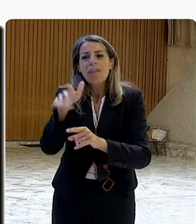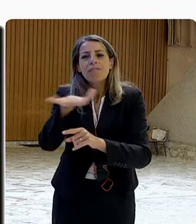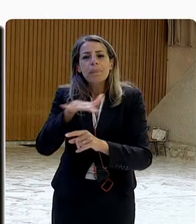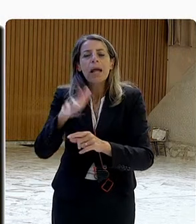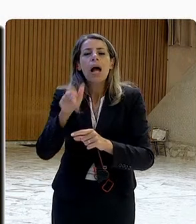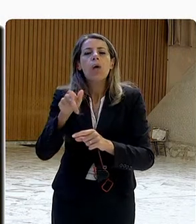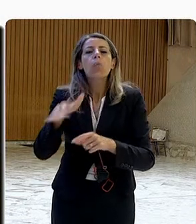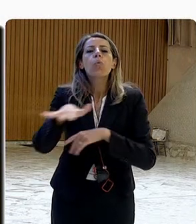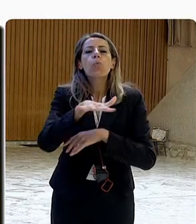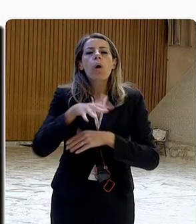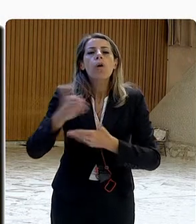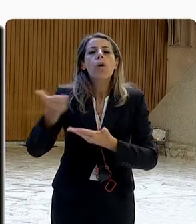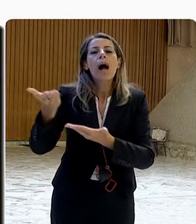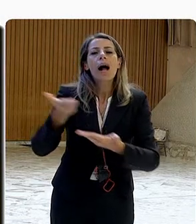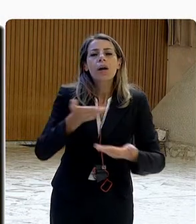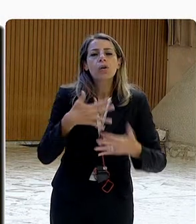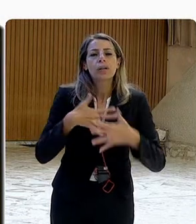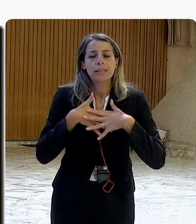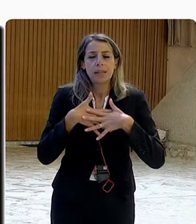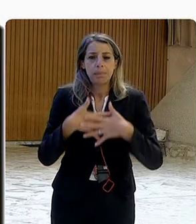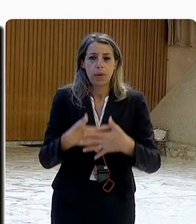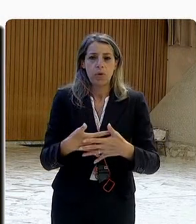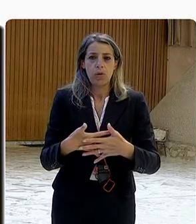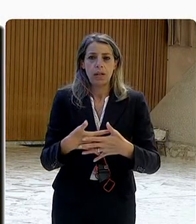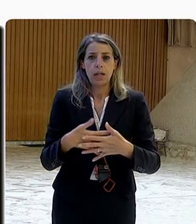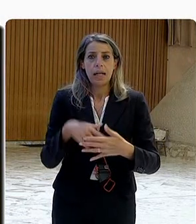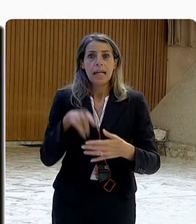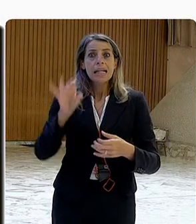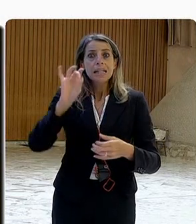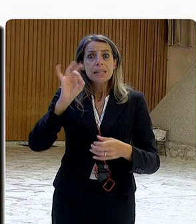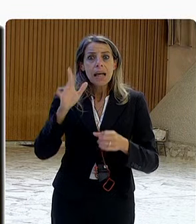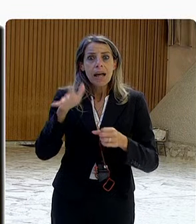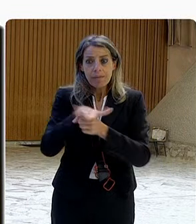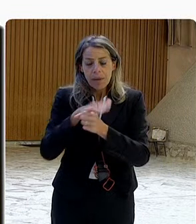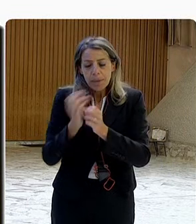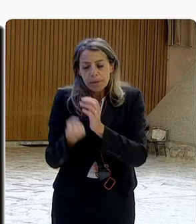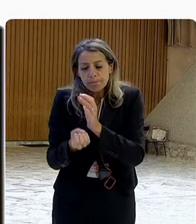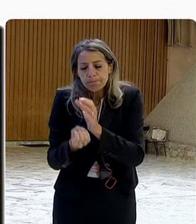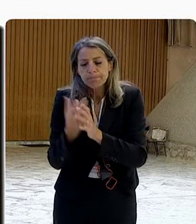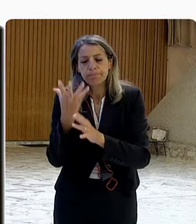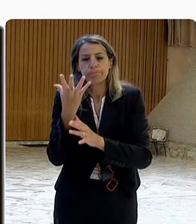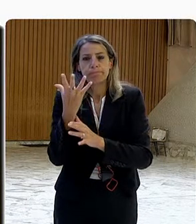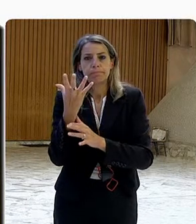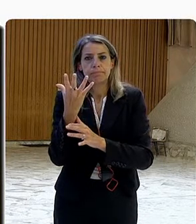d'amore. Se riesce a generare e far